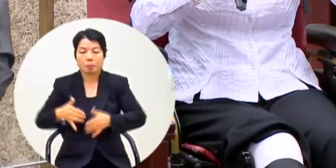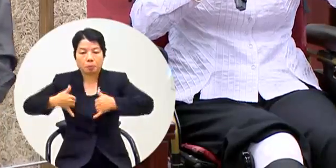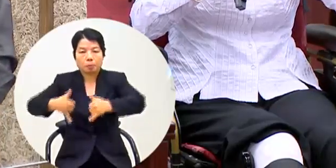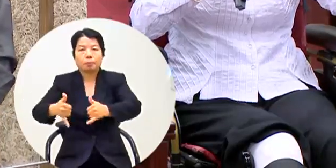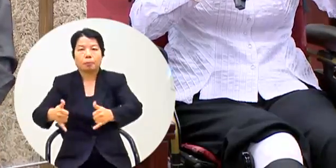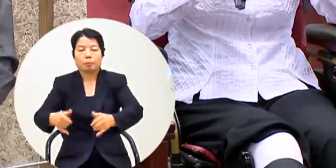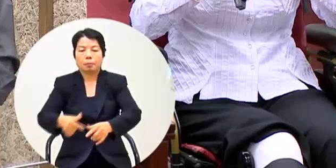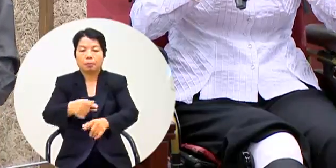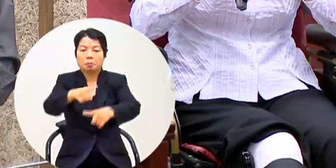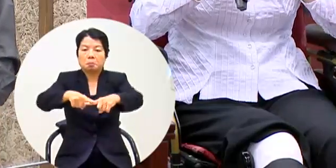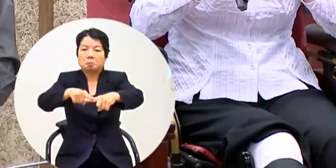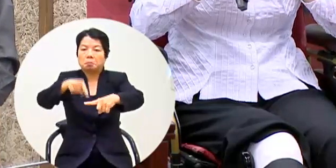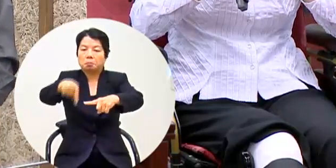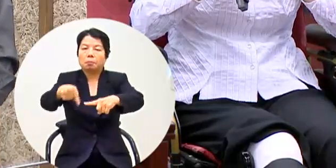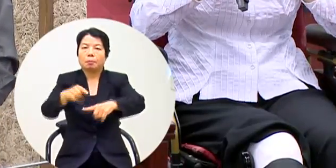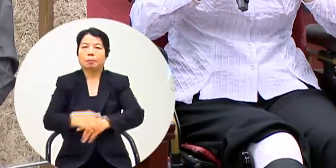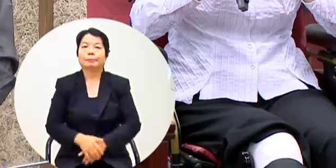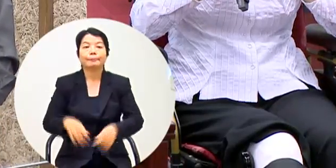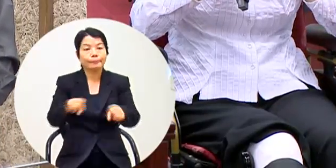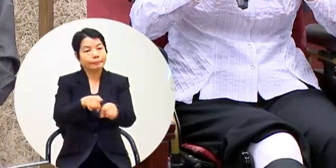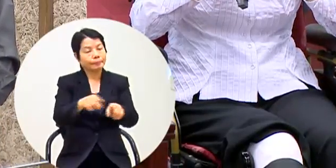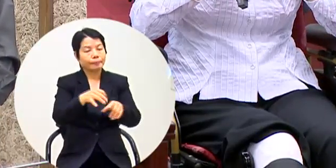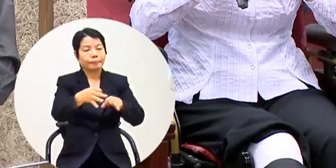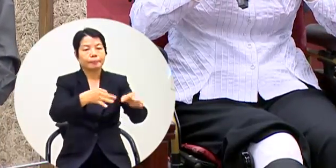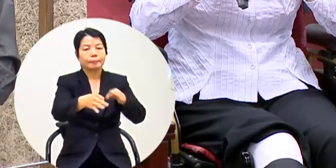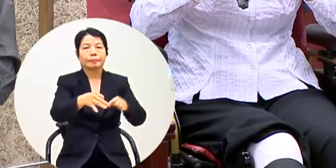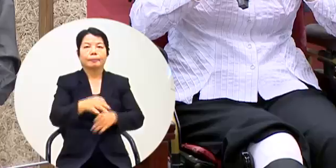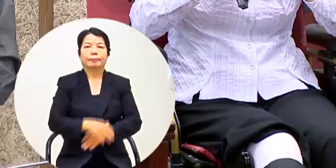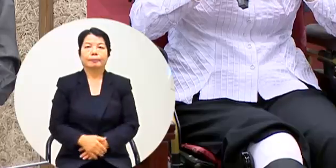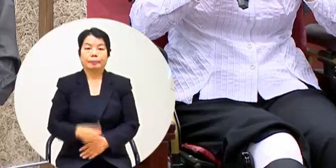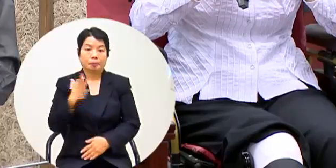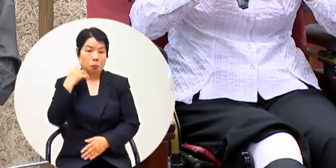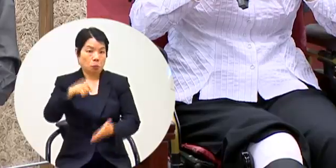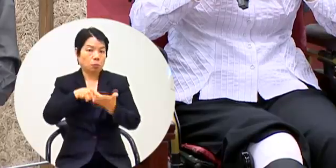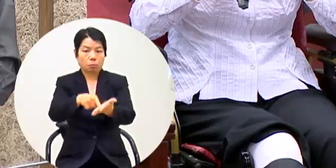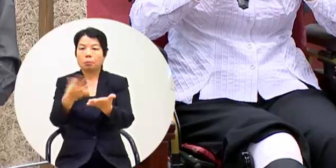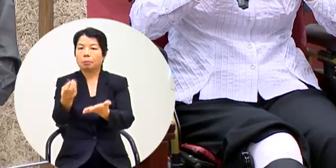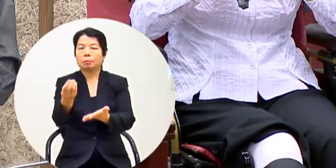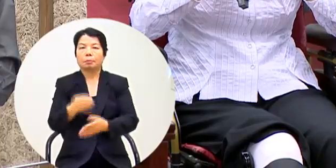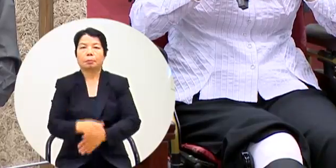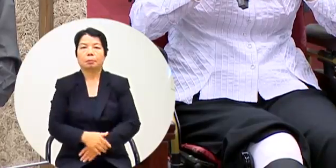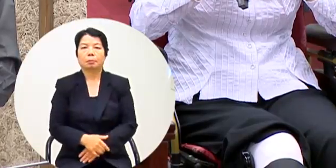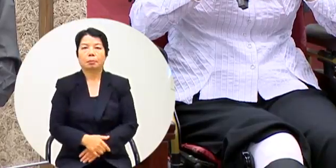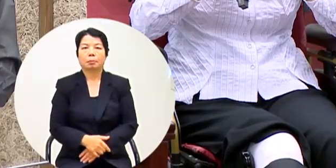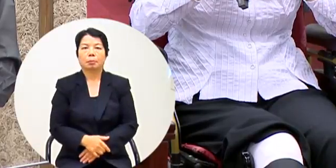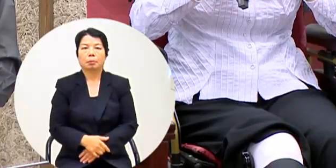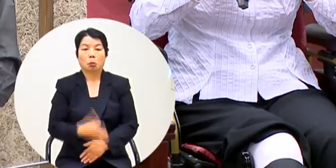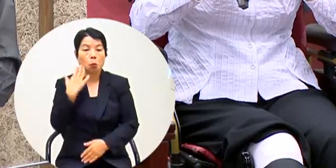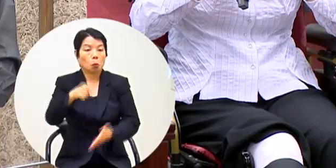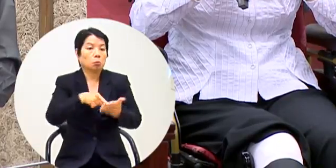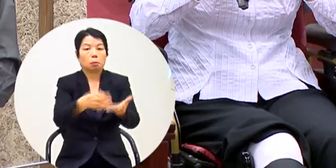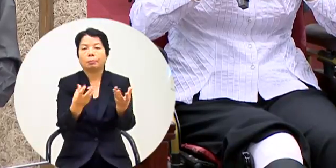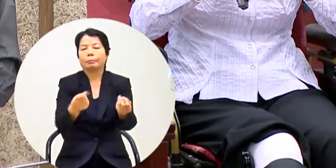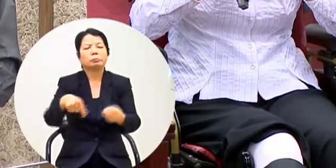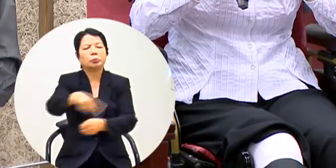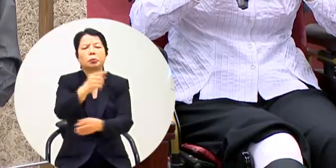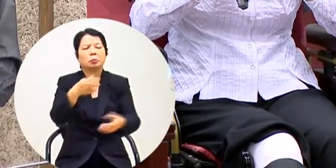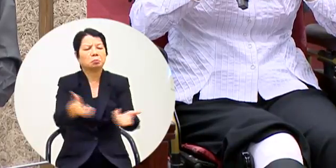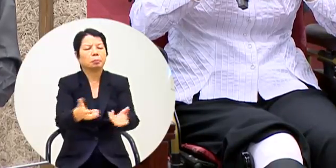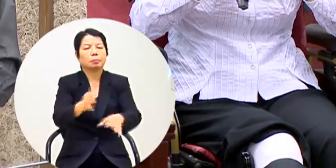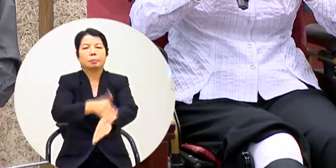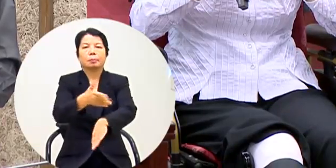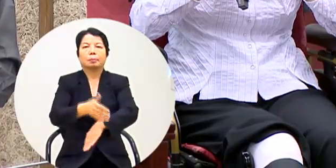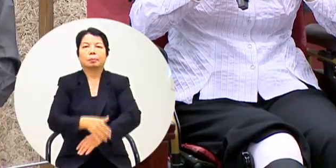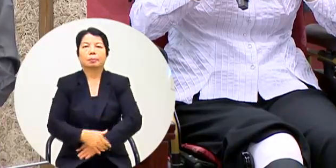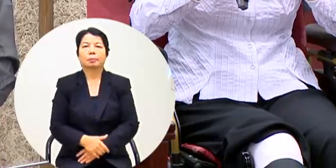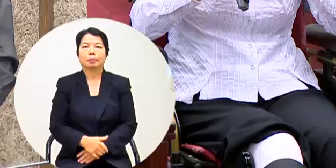般商家的前面假设他没有申请，你们一般也不会主动去做斜坡。我的意思是说，市政府要主